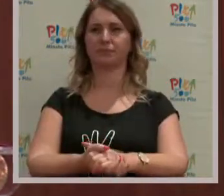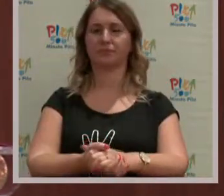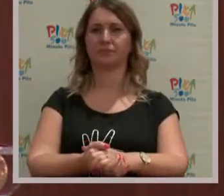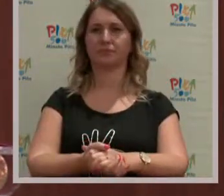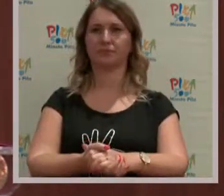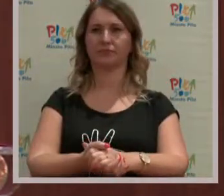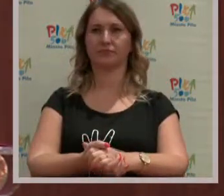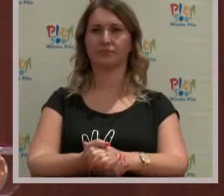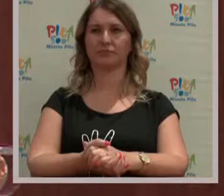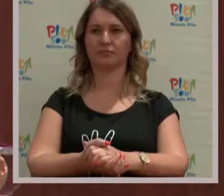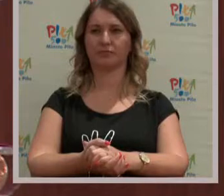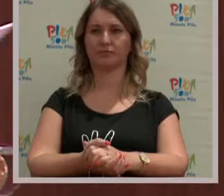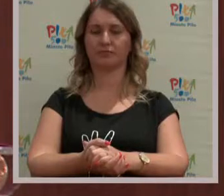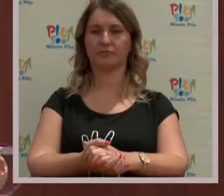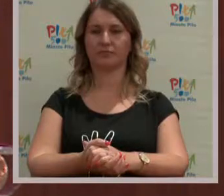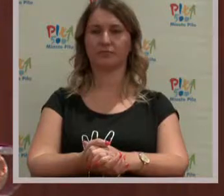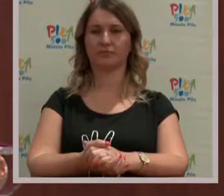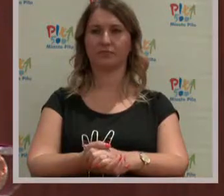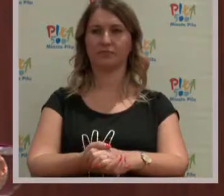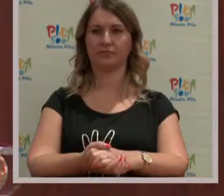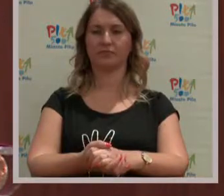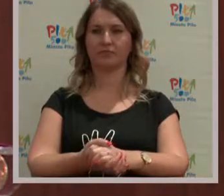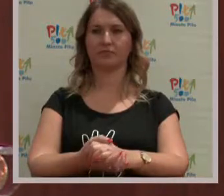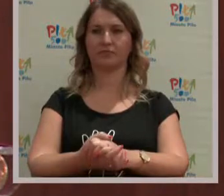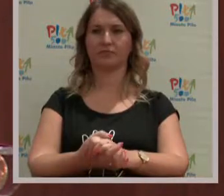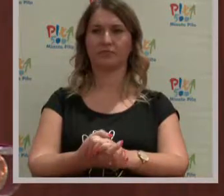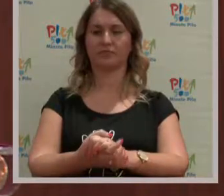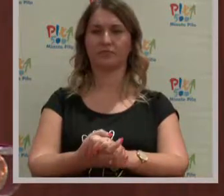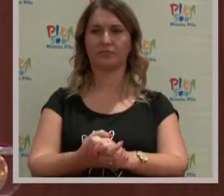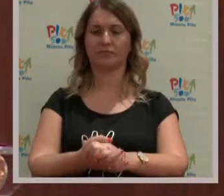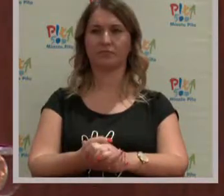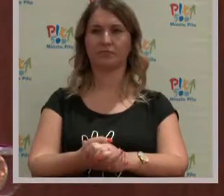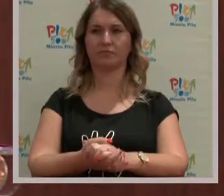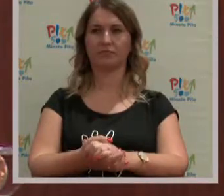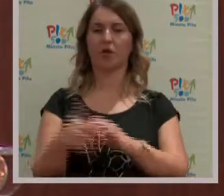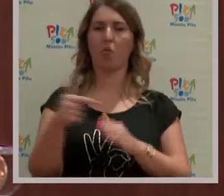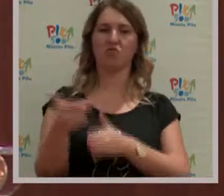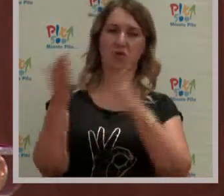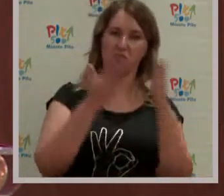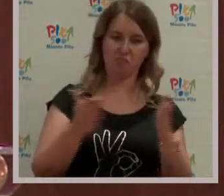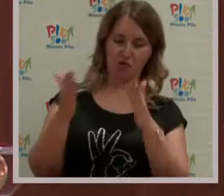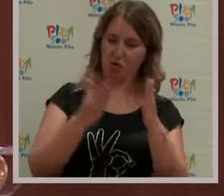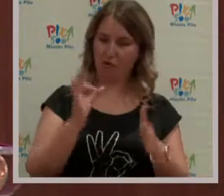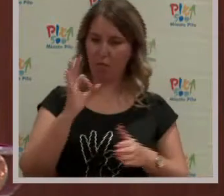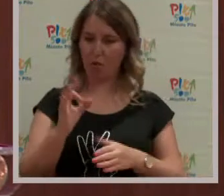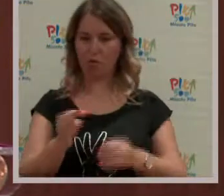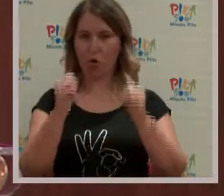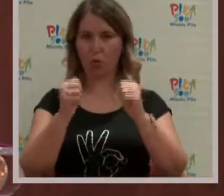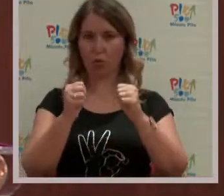dobrze sportowo się klub przygotuje do bararzy, to będziemy trzymać kciuki